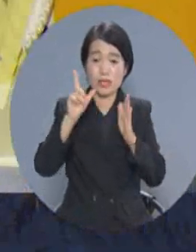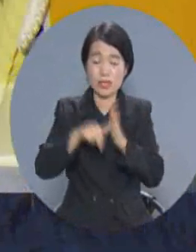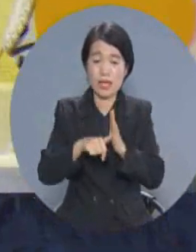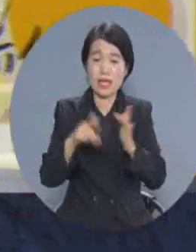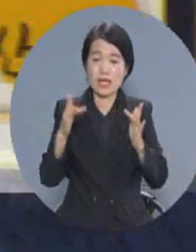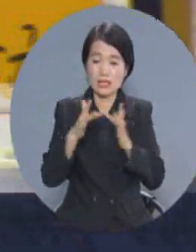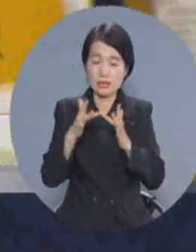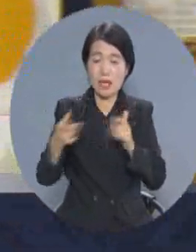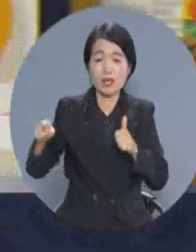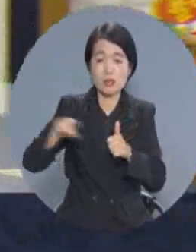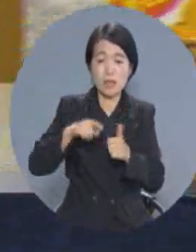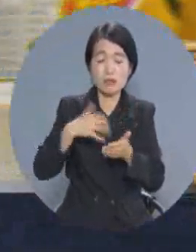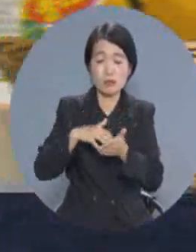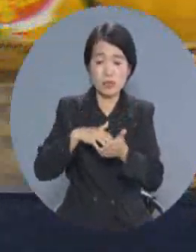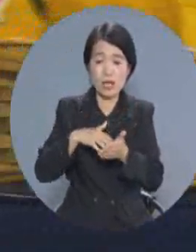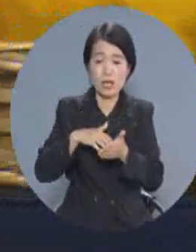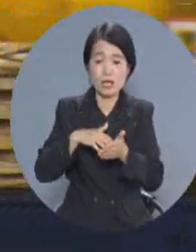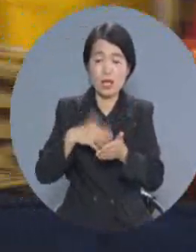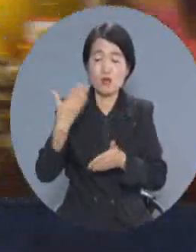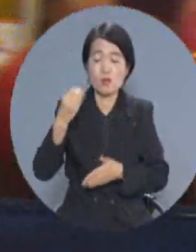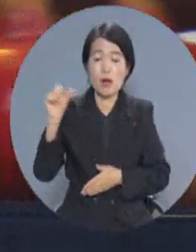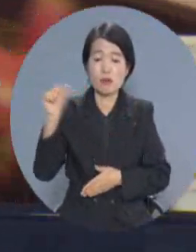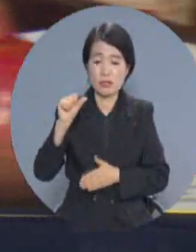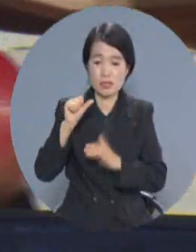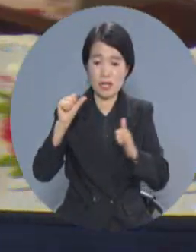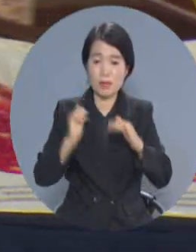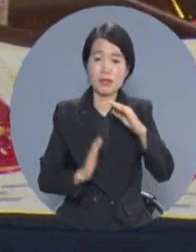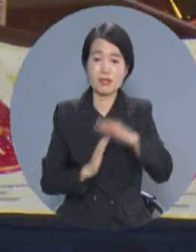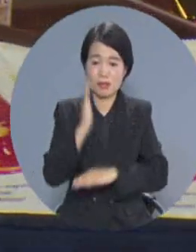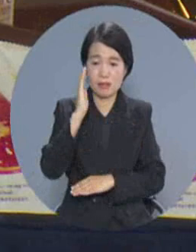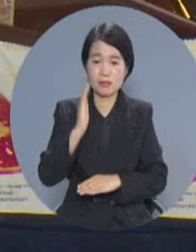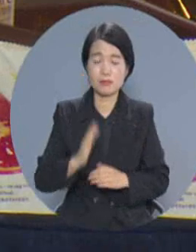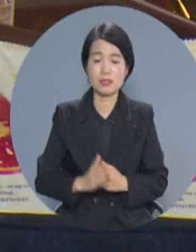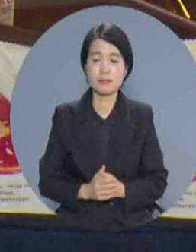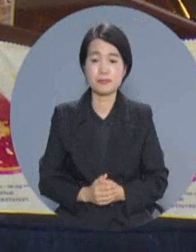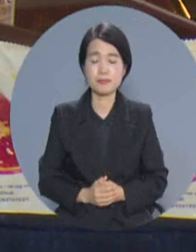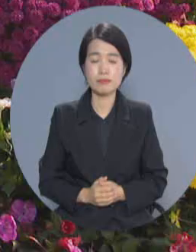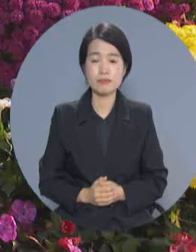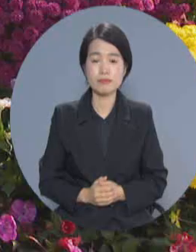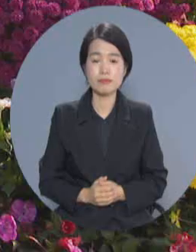온라인 방송 접속자 수가 9만 5천여 명을 넘어서기도 했다고 밝혔습니다.